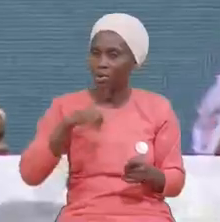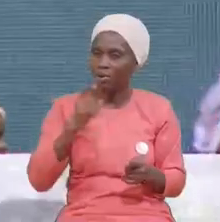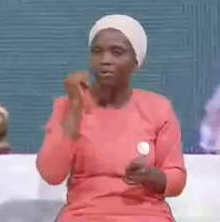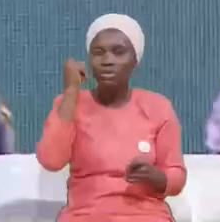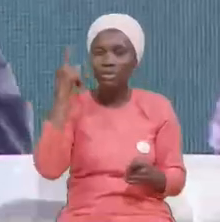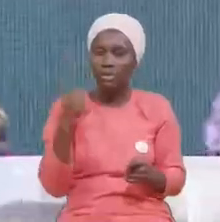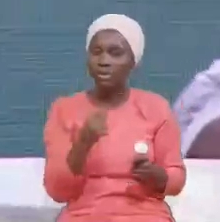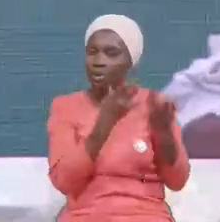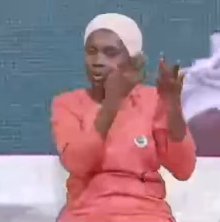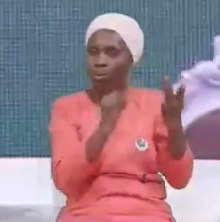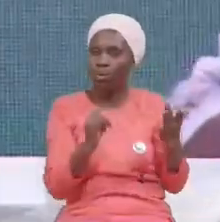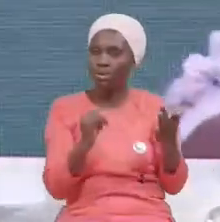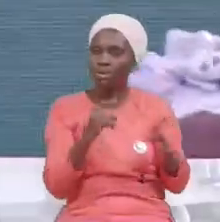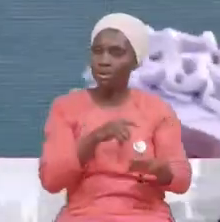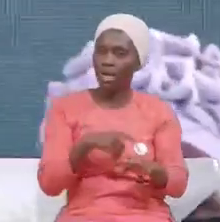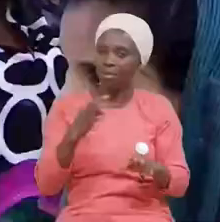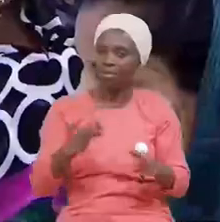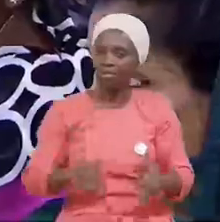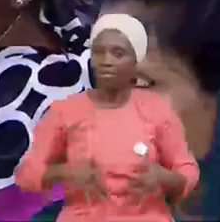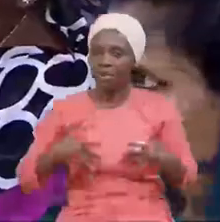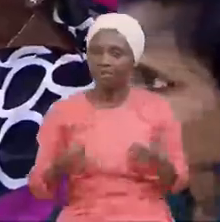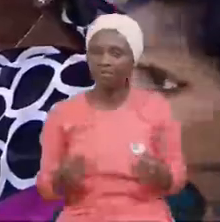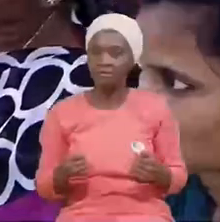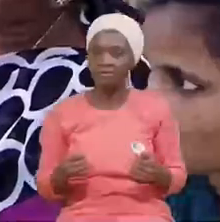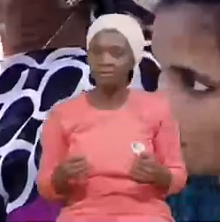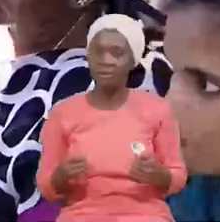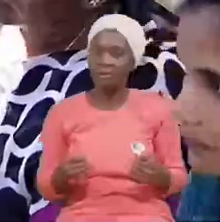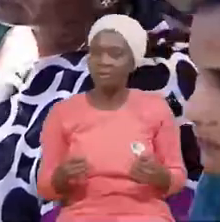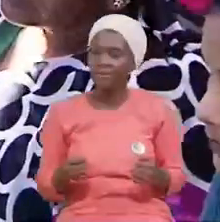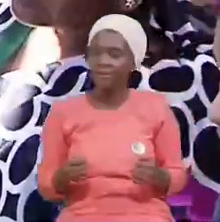nous devons comprendre la période d'attente de la vie.